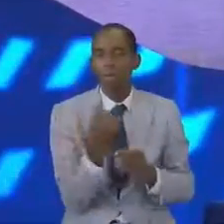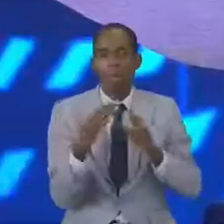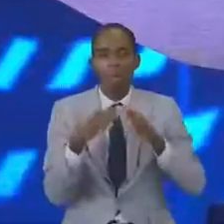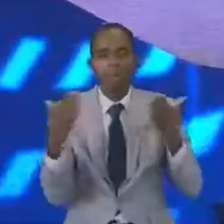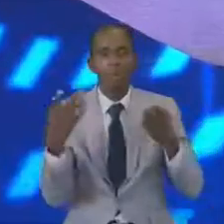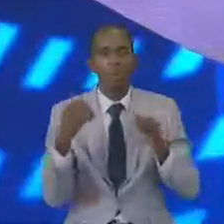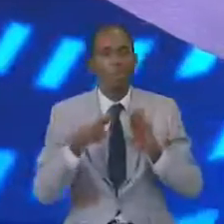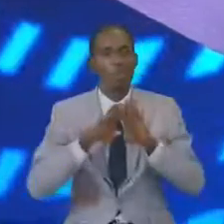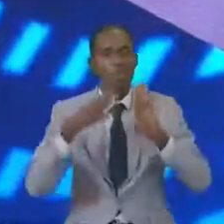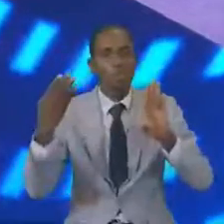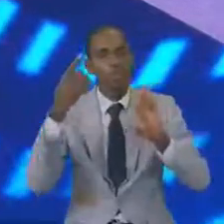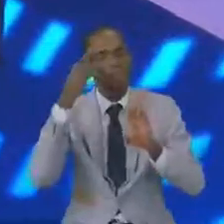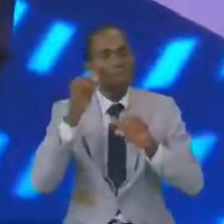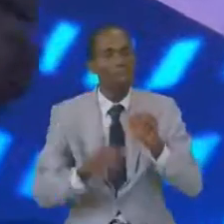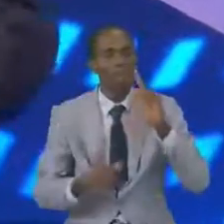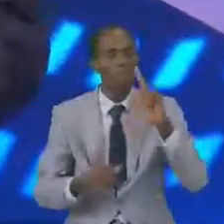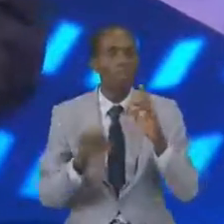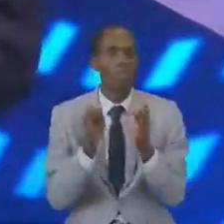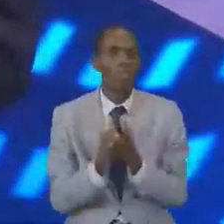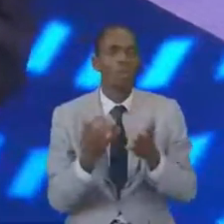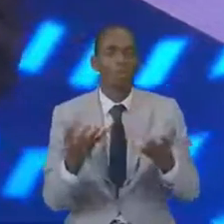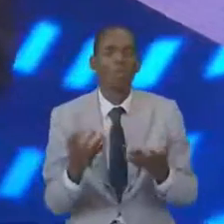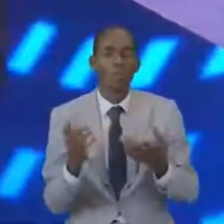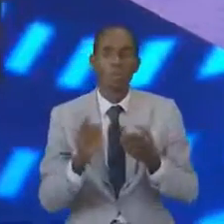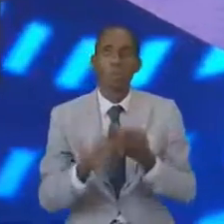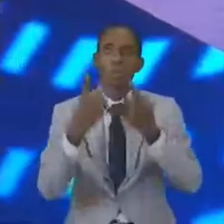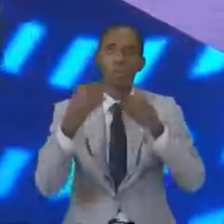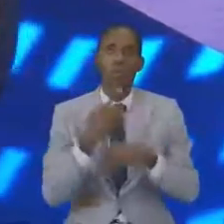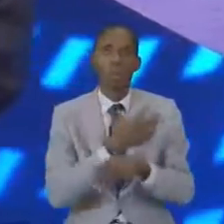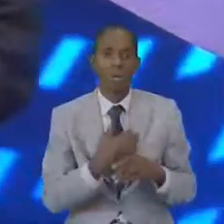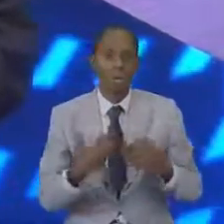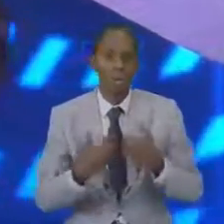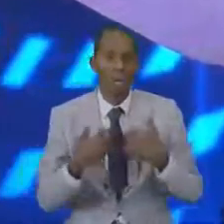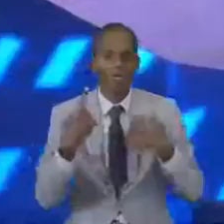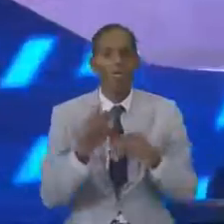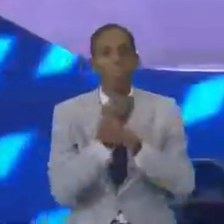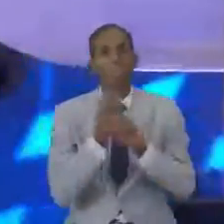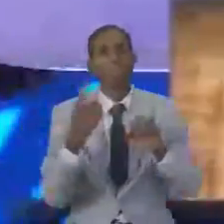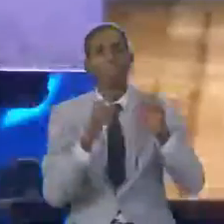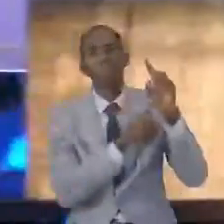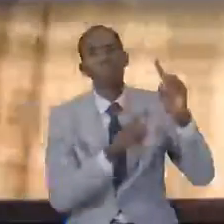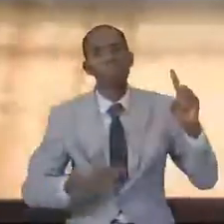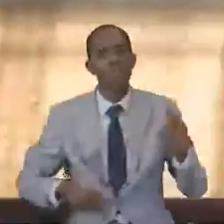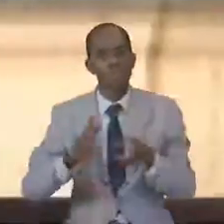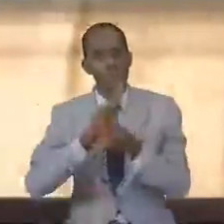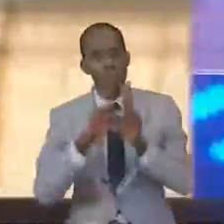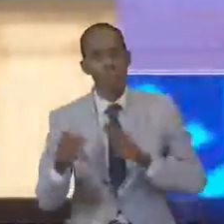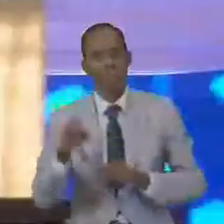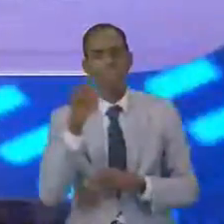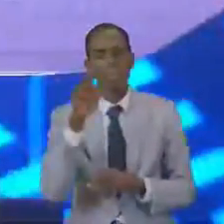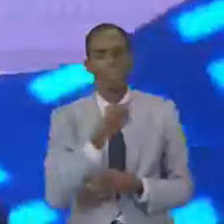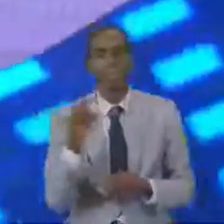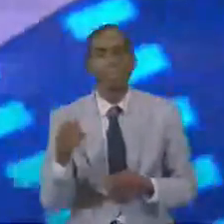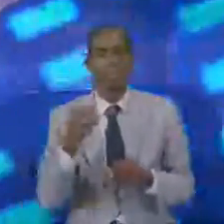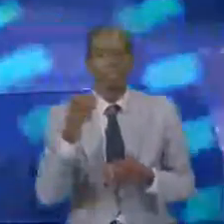porte à quiconque veut se repentir pour venir et avoir le salut du Seigneur il est versé d'une